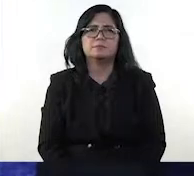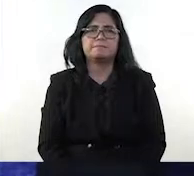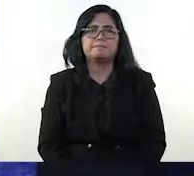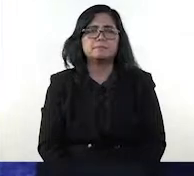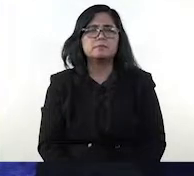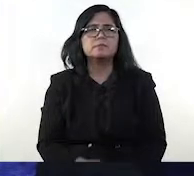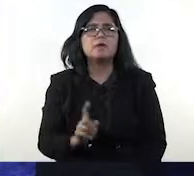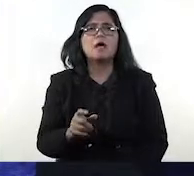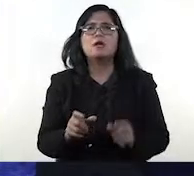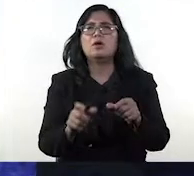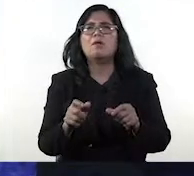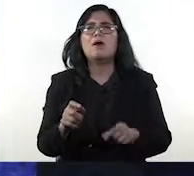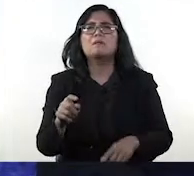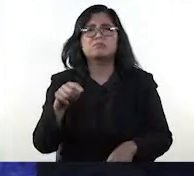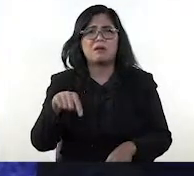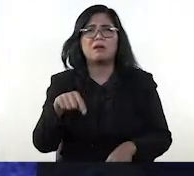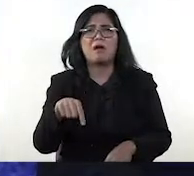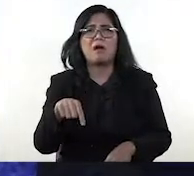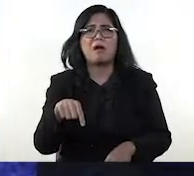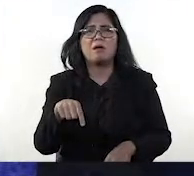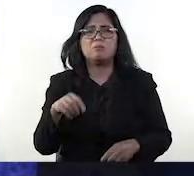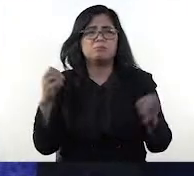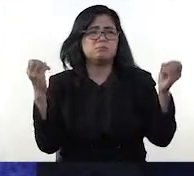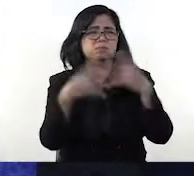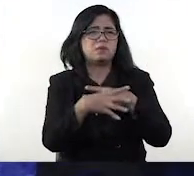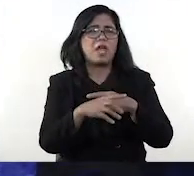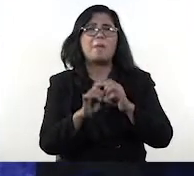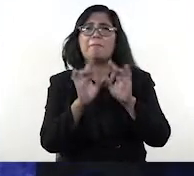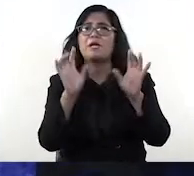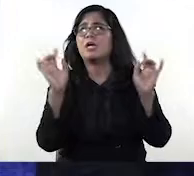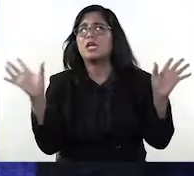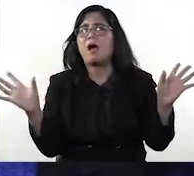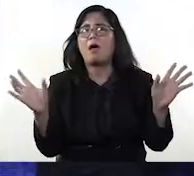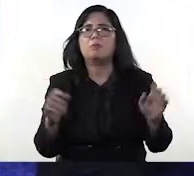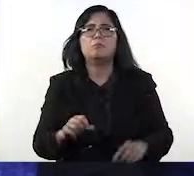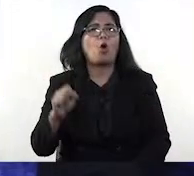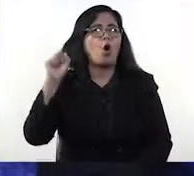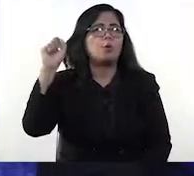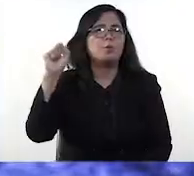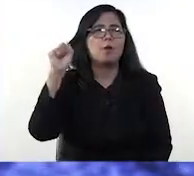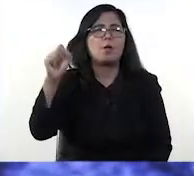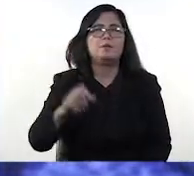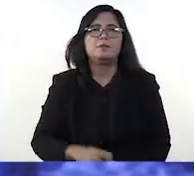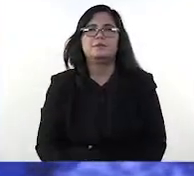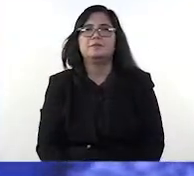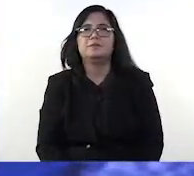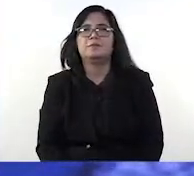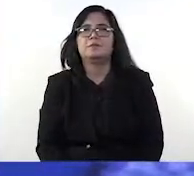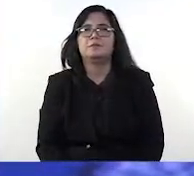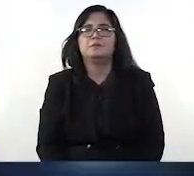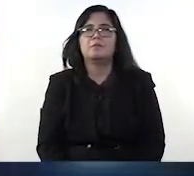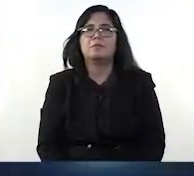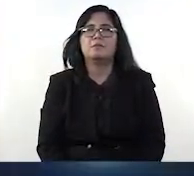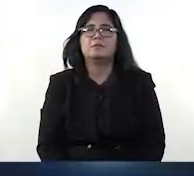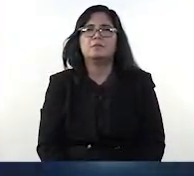Hai ada orang sekarang Hai ibraninya orang yang berbeda tuh dia mau berani dia berani dia 10